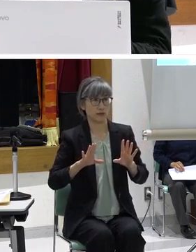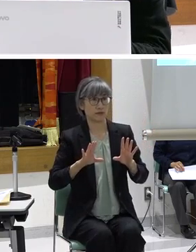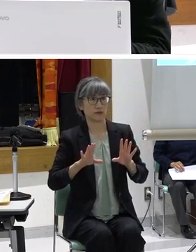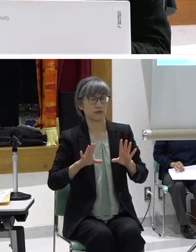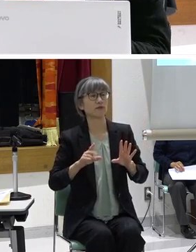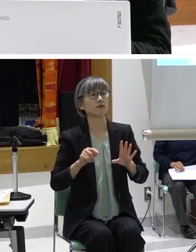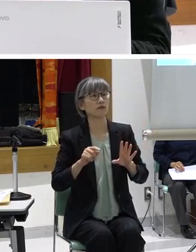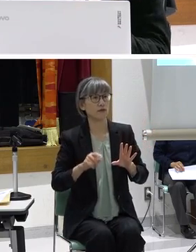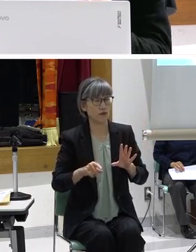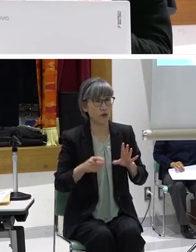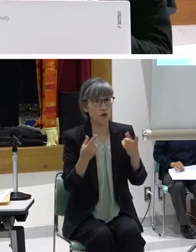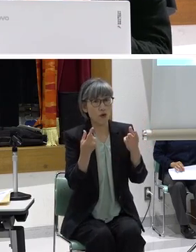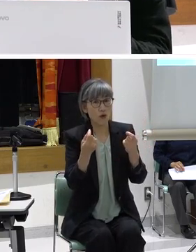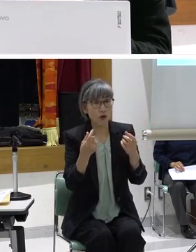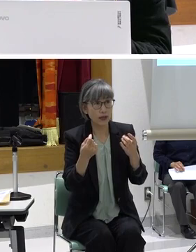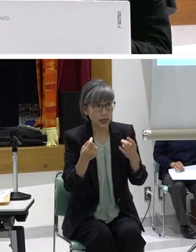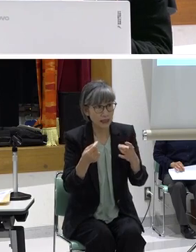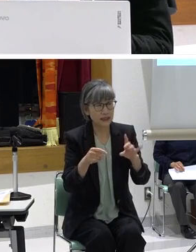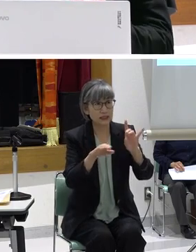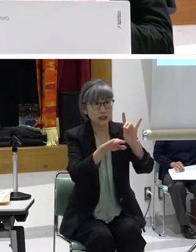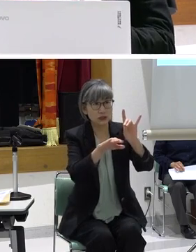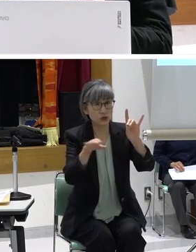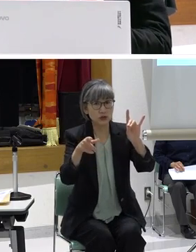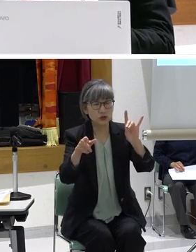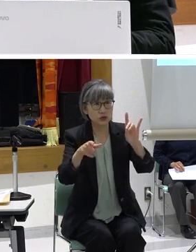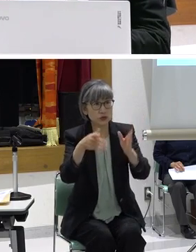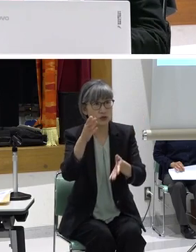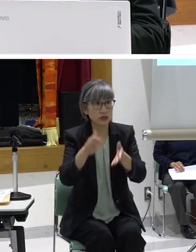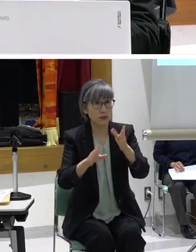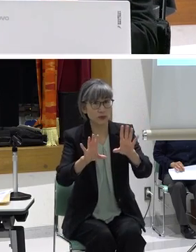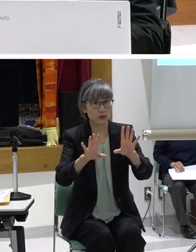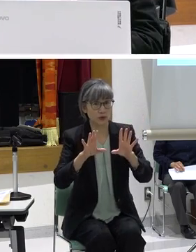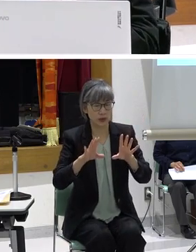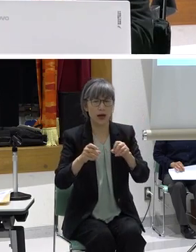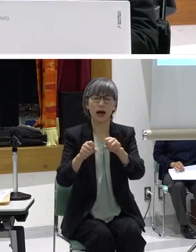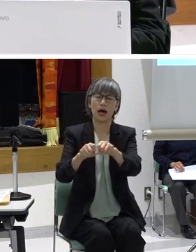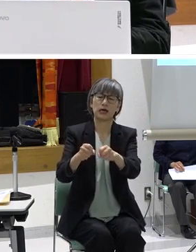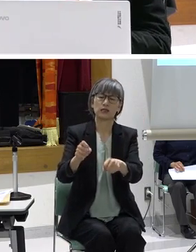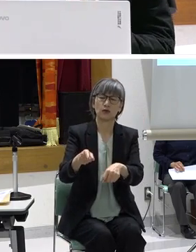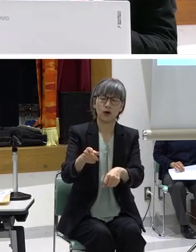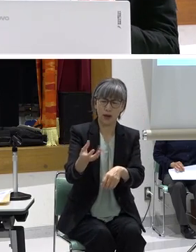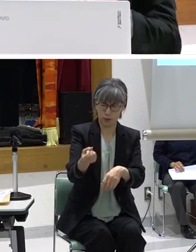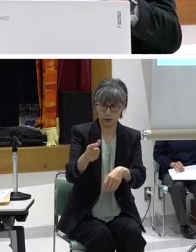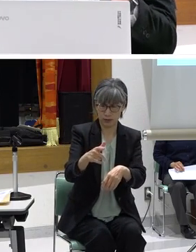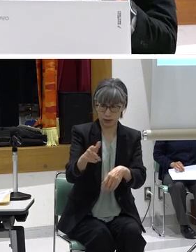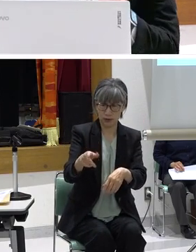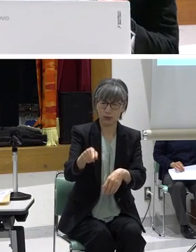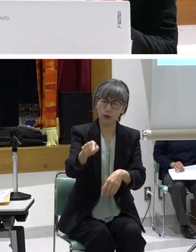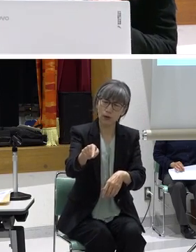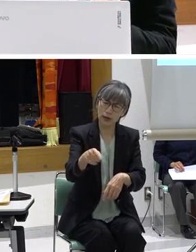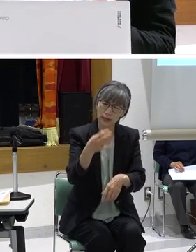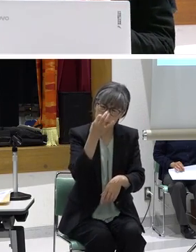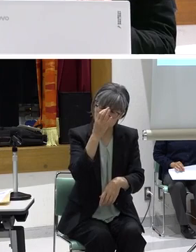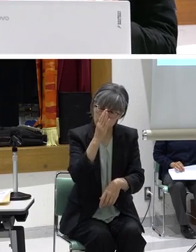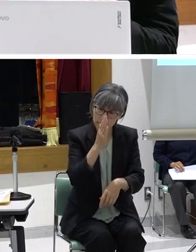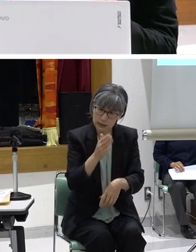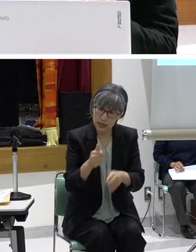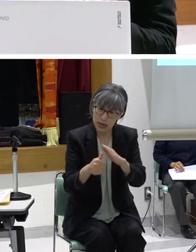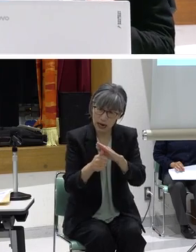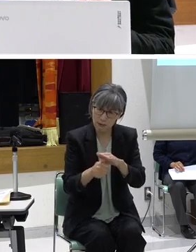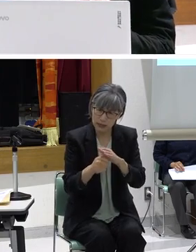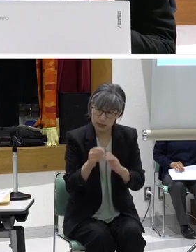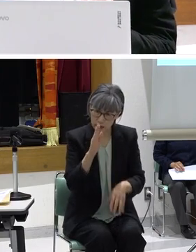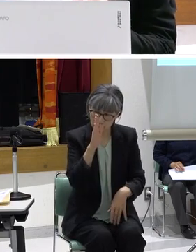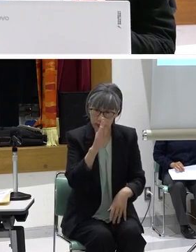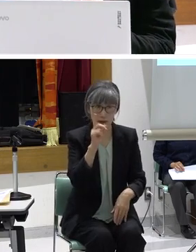同じ水準のサービスを得る、いや障害のある人はちょっと、まあ、こちらで我慢してというのではないですよ、同じように楽しめ